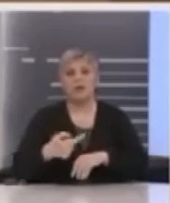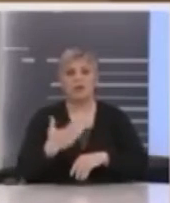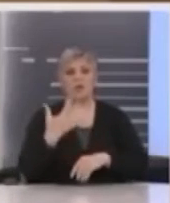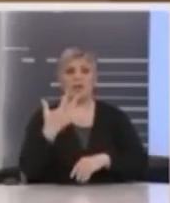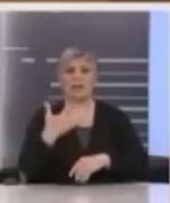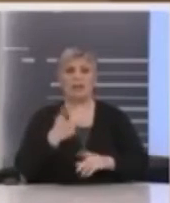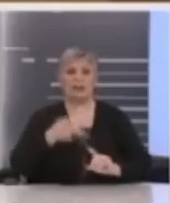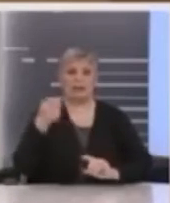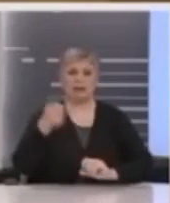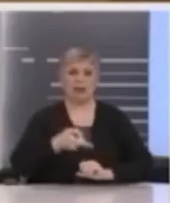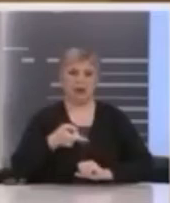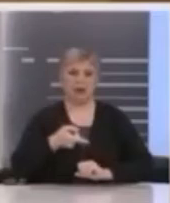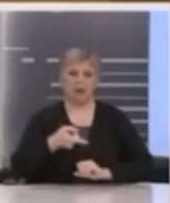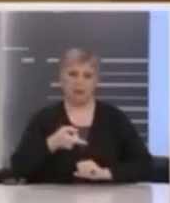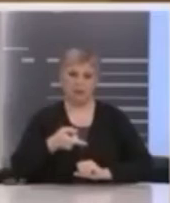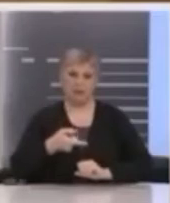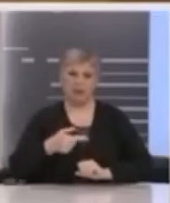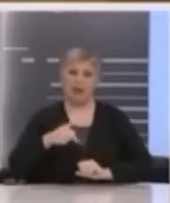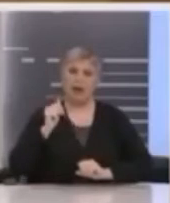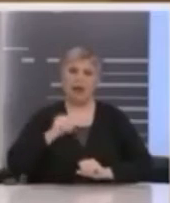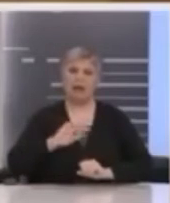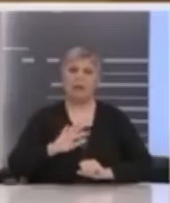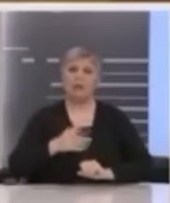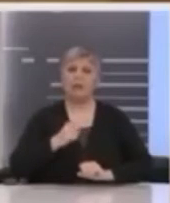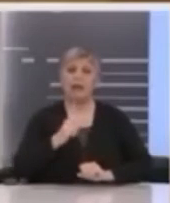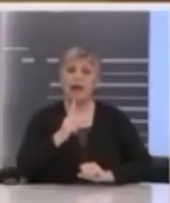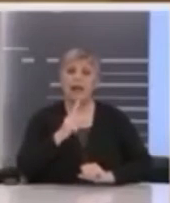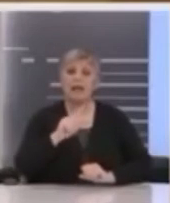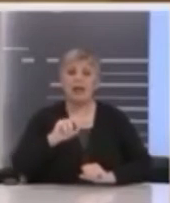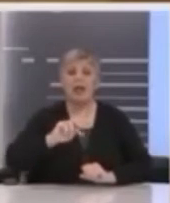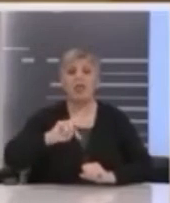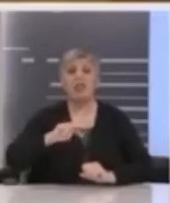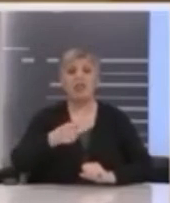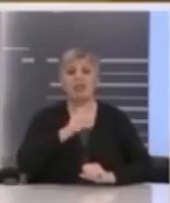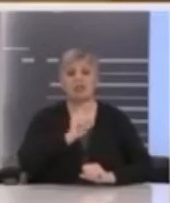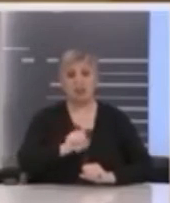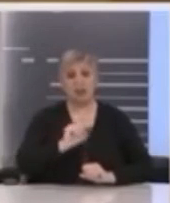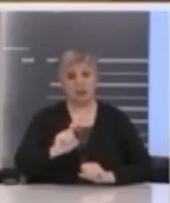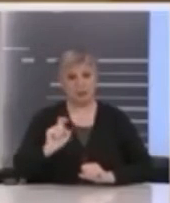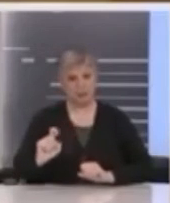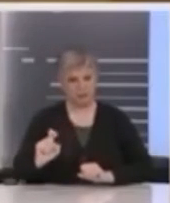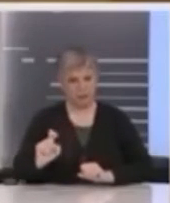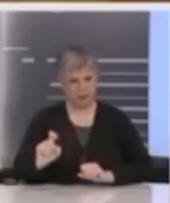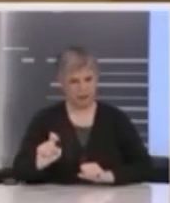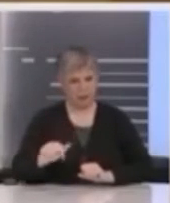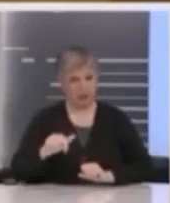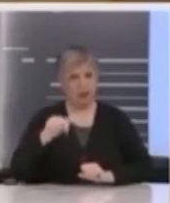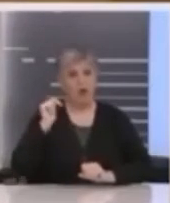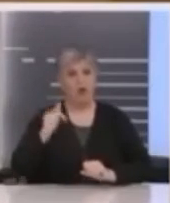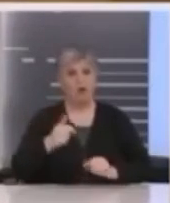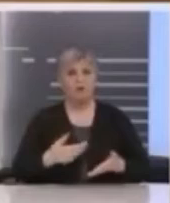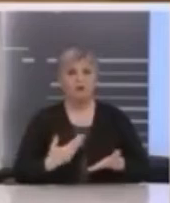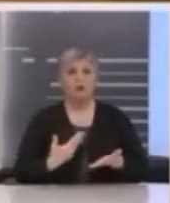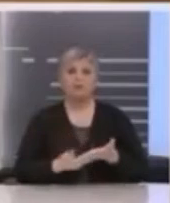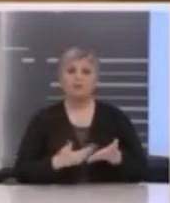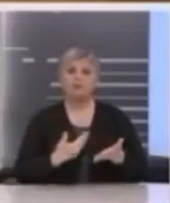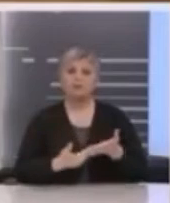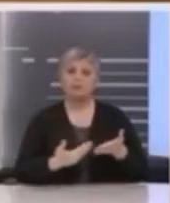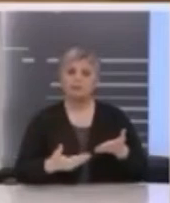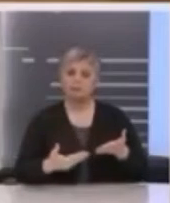0,5%, δηλαδή λιγότερο από 1 δισεκατομμύριο. Σύμφωνα με τα οριστικά στοιχεία της Ελστάτ και της